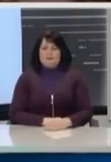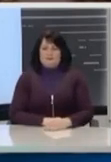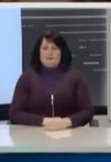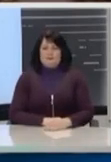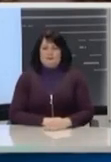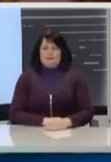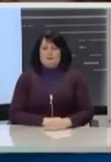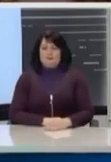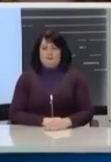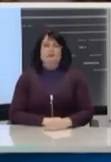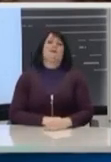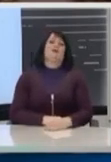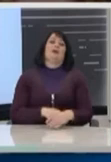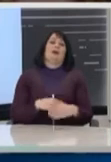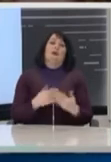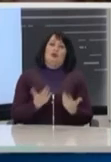Όμως ο